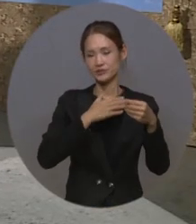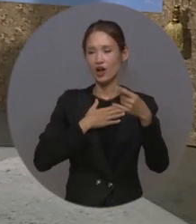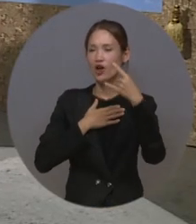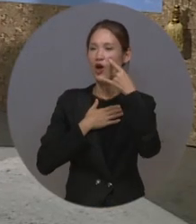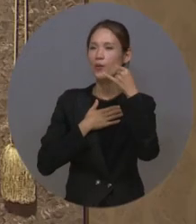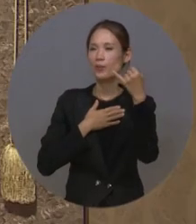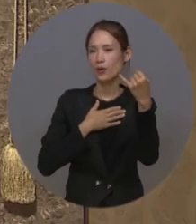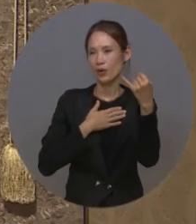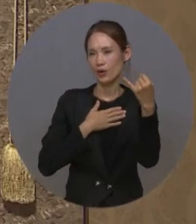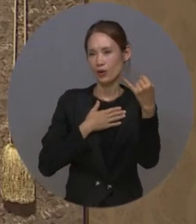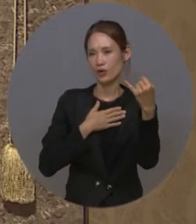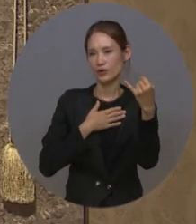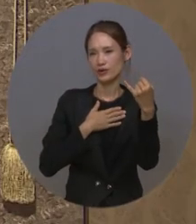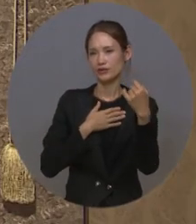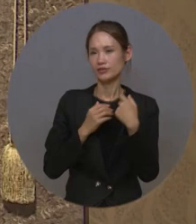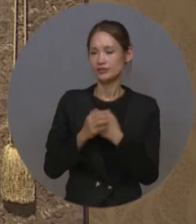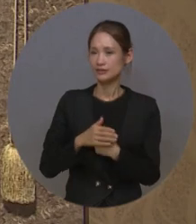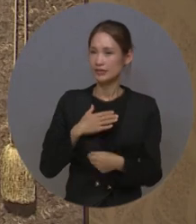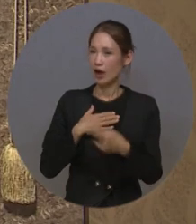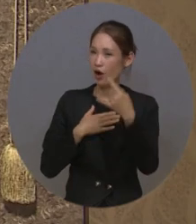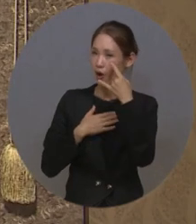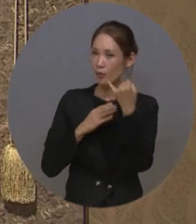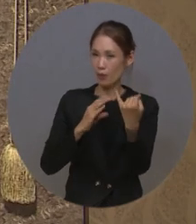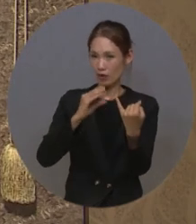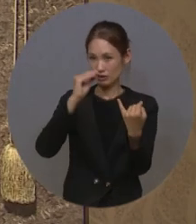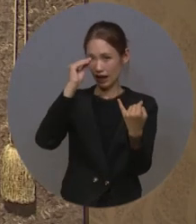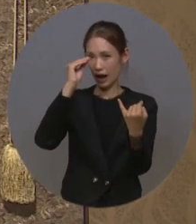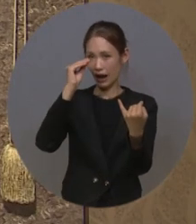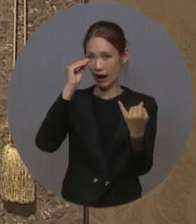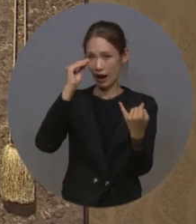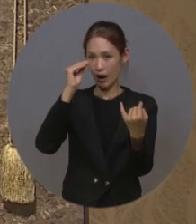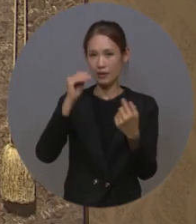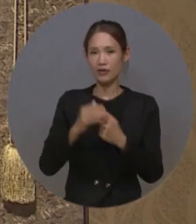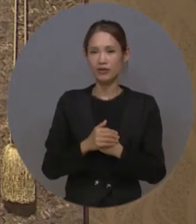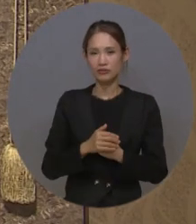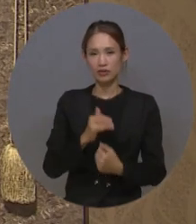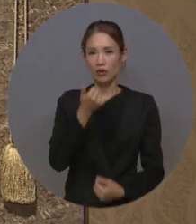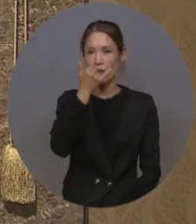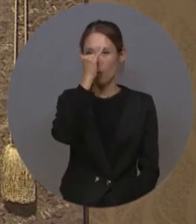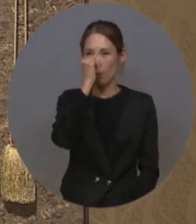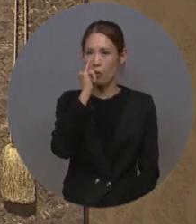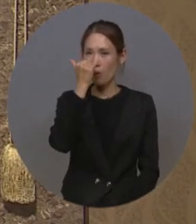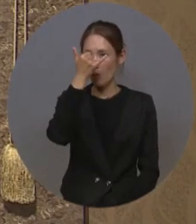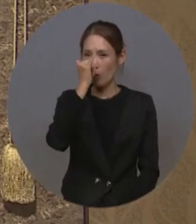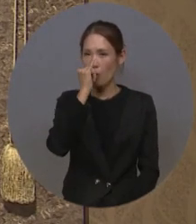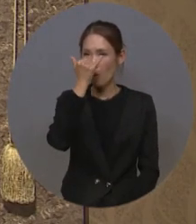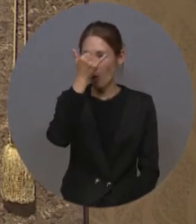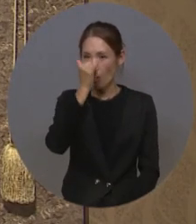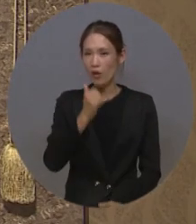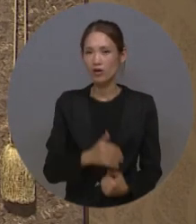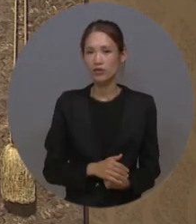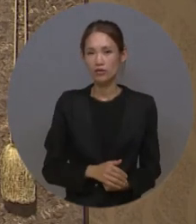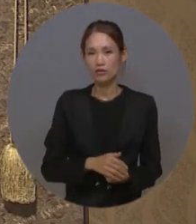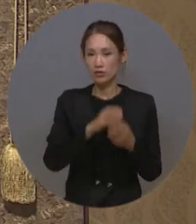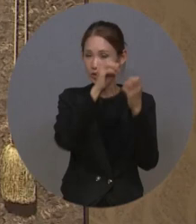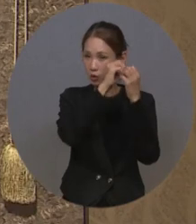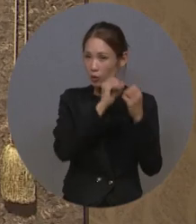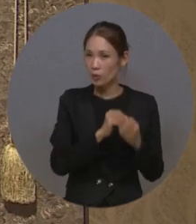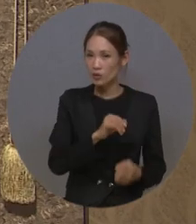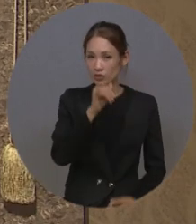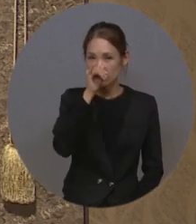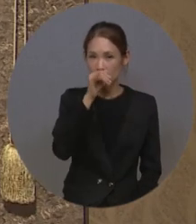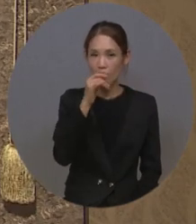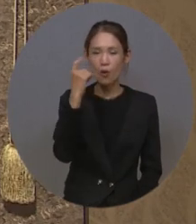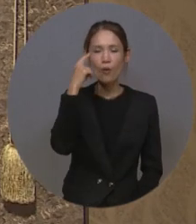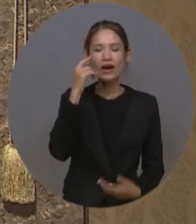아. 제가 어머니를 닮아서도 이제 코를 골게 되는데요. 아, 코골이가 유전일 수가 있어요? 구조의